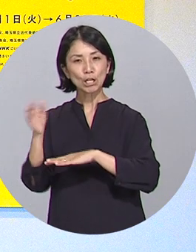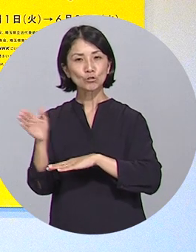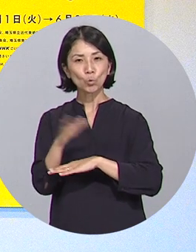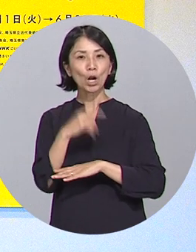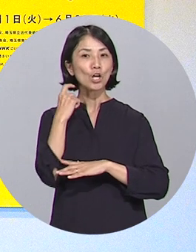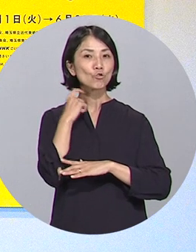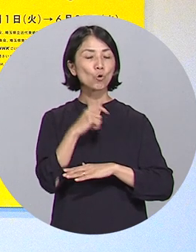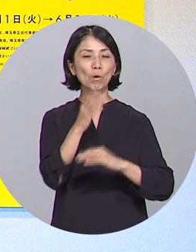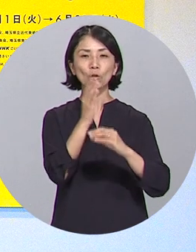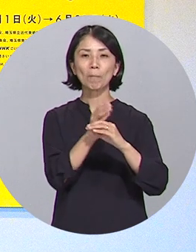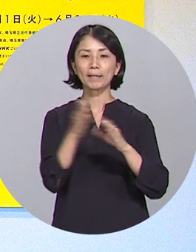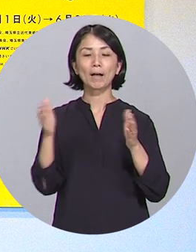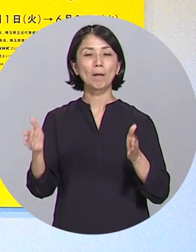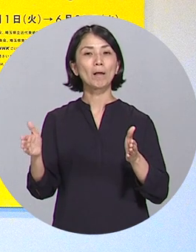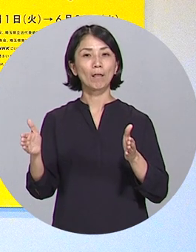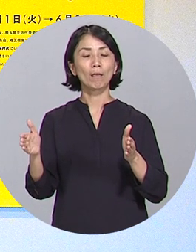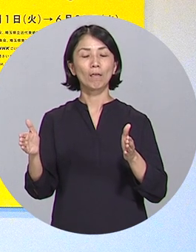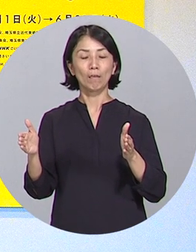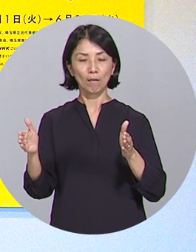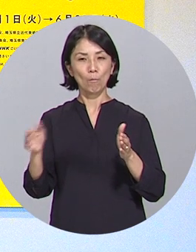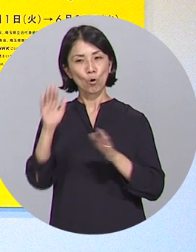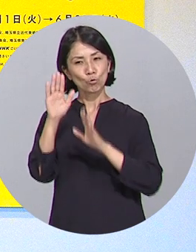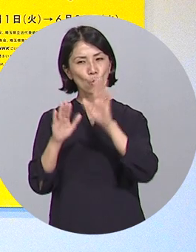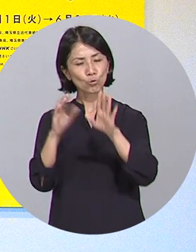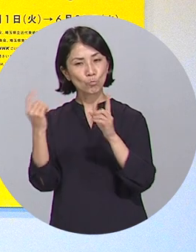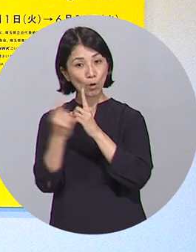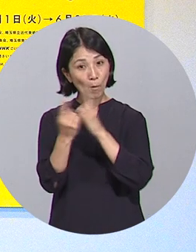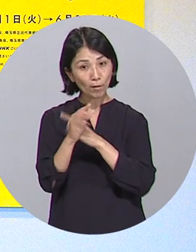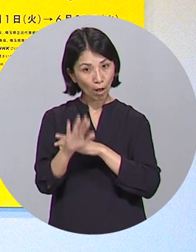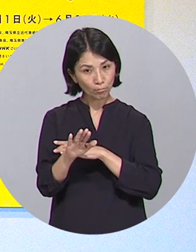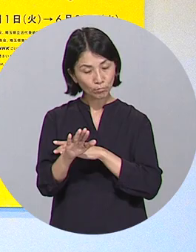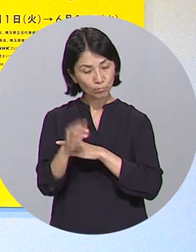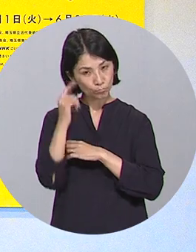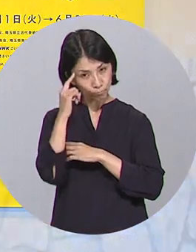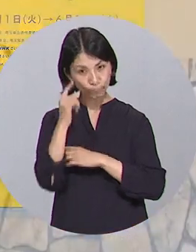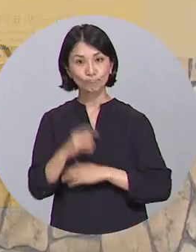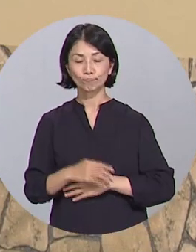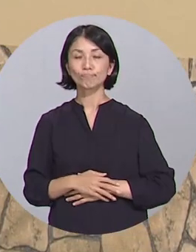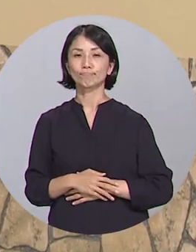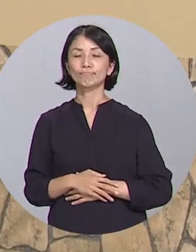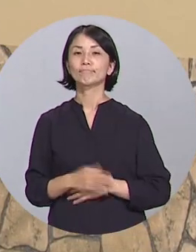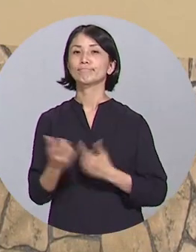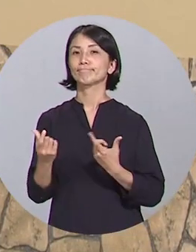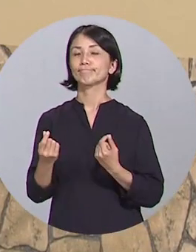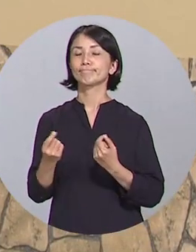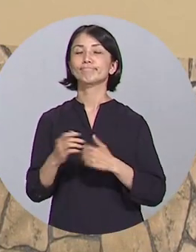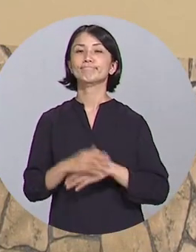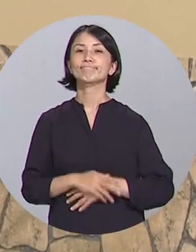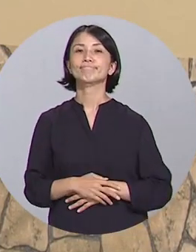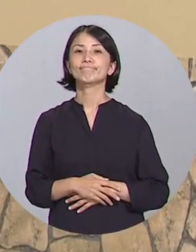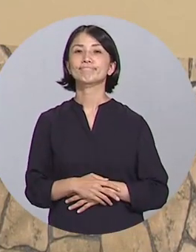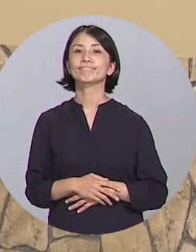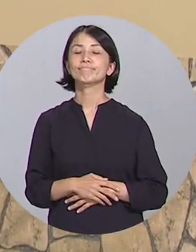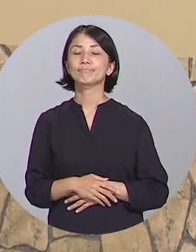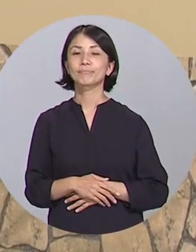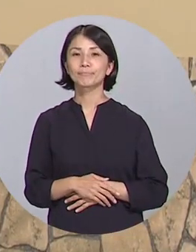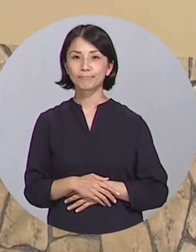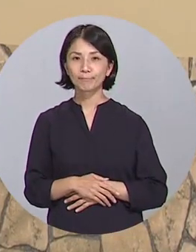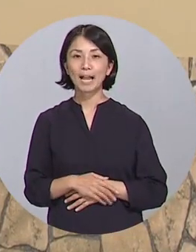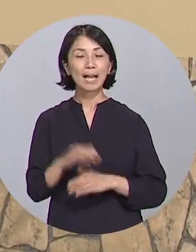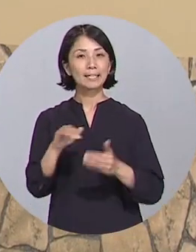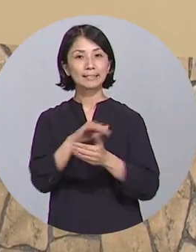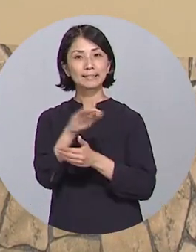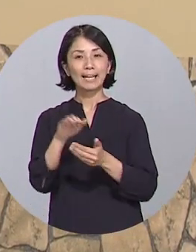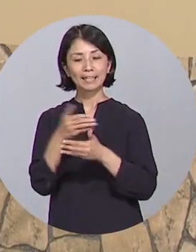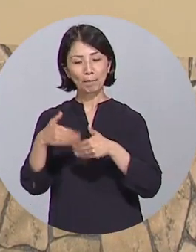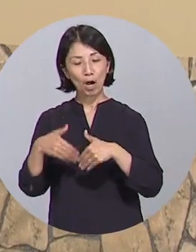までだと思うんですけど、この美術の世界でもかなり移り変わりがありそうですよね。 そうなんです。そして今回の展覧会では、埼玉